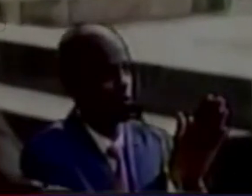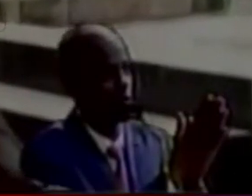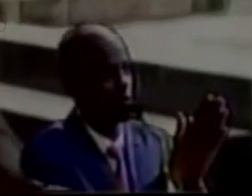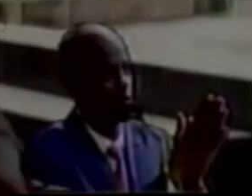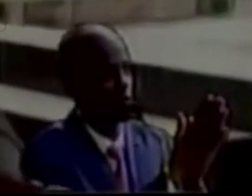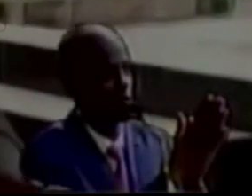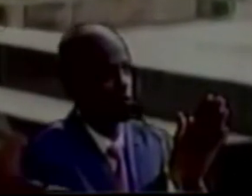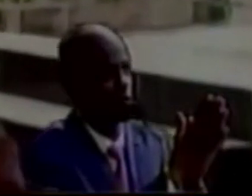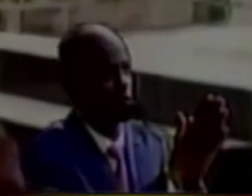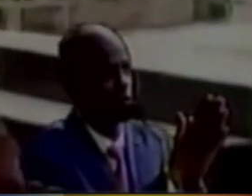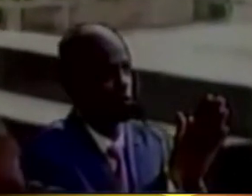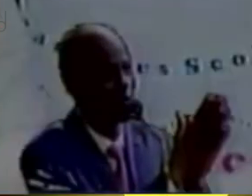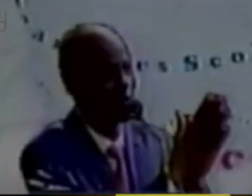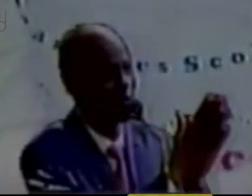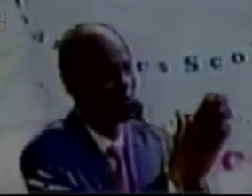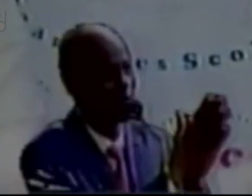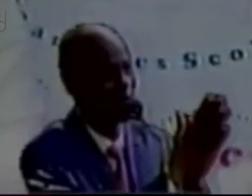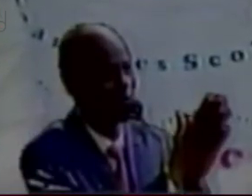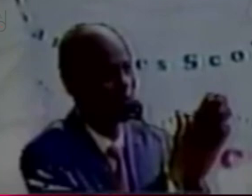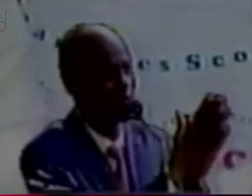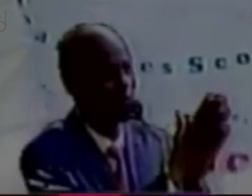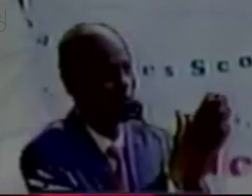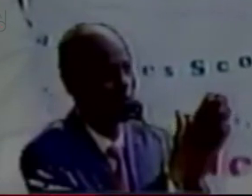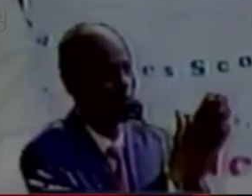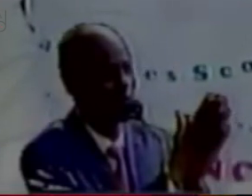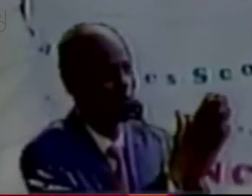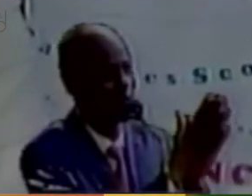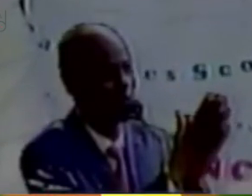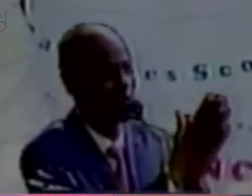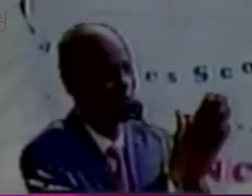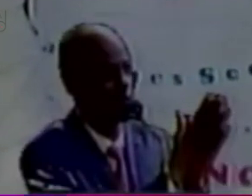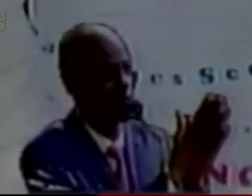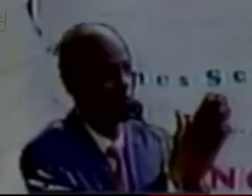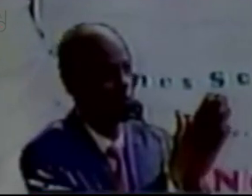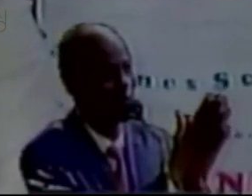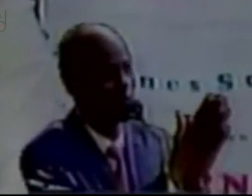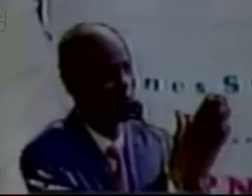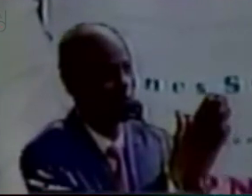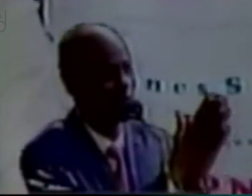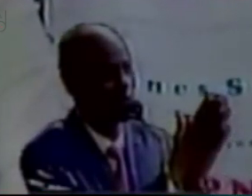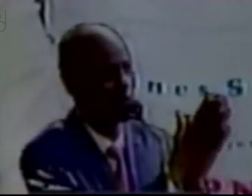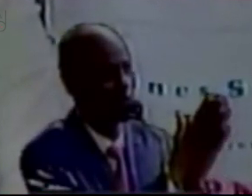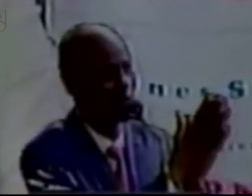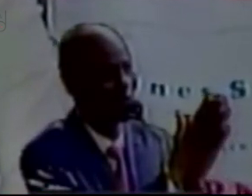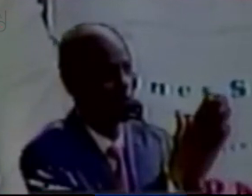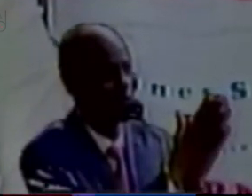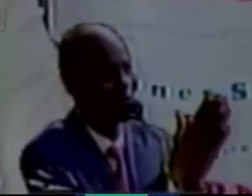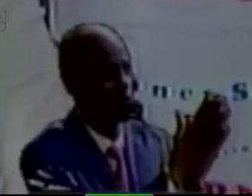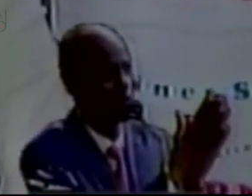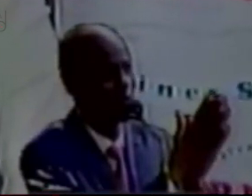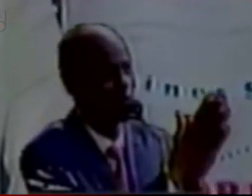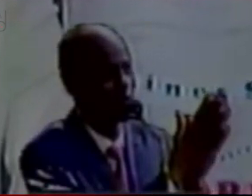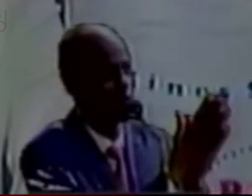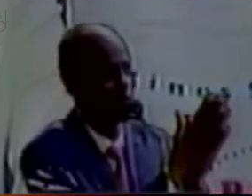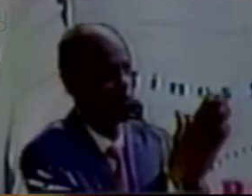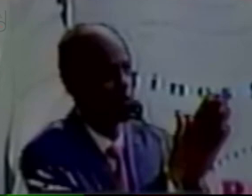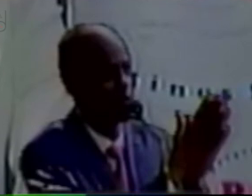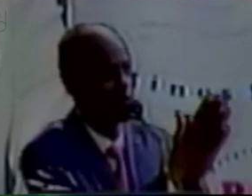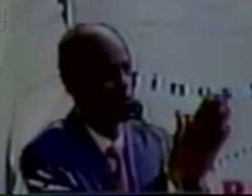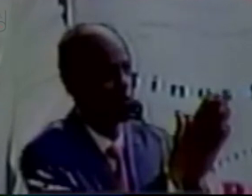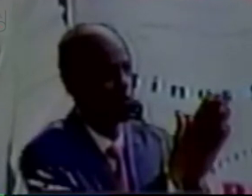considération ou qu'à passer à côté. Oui, moi, sympathie à tout le monde qui touché par la catastrophe naturelle dernier moment.